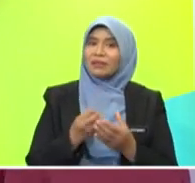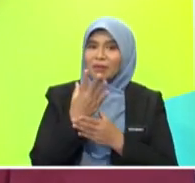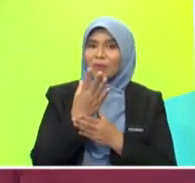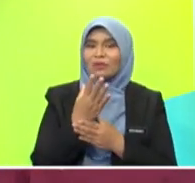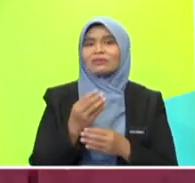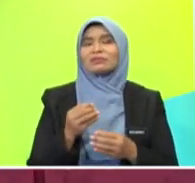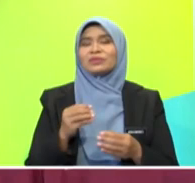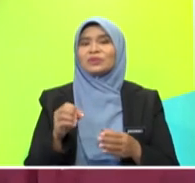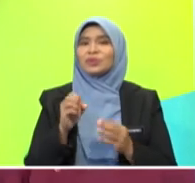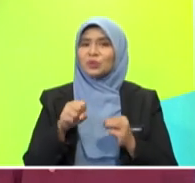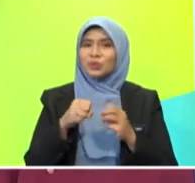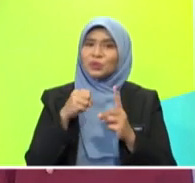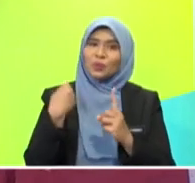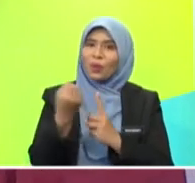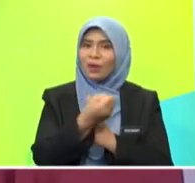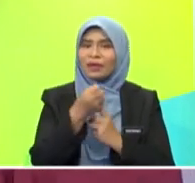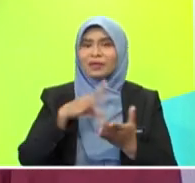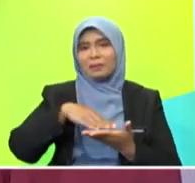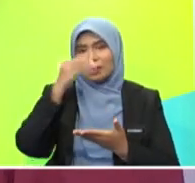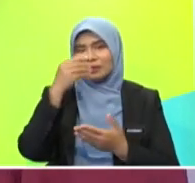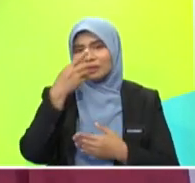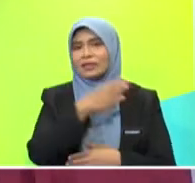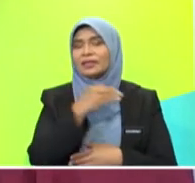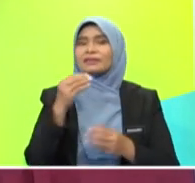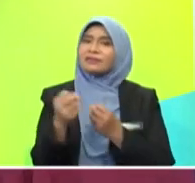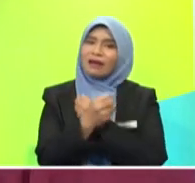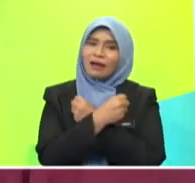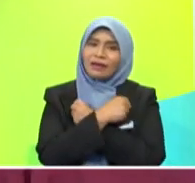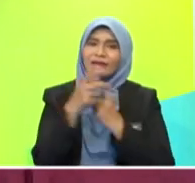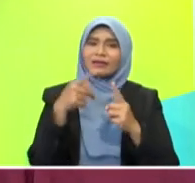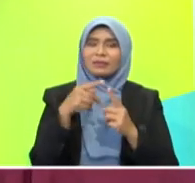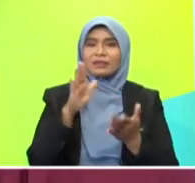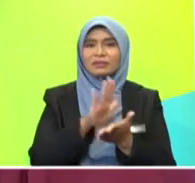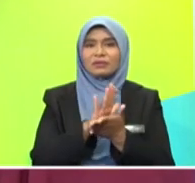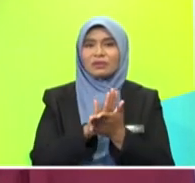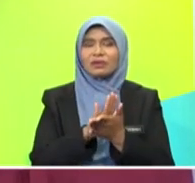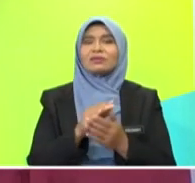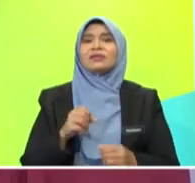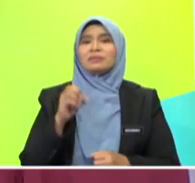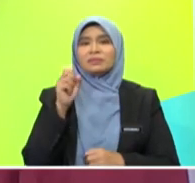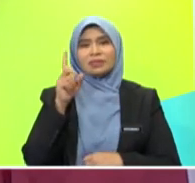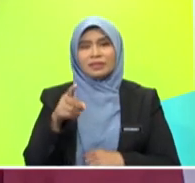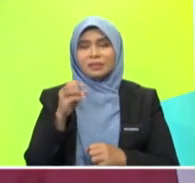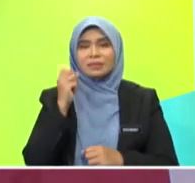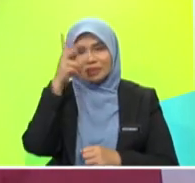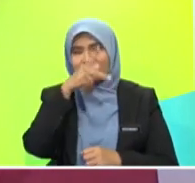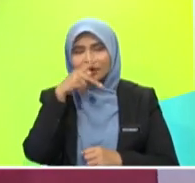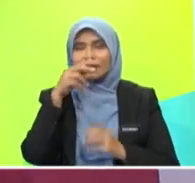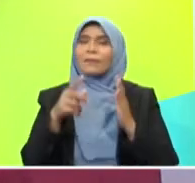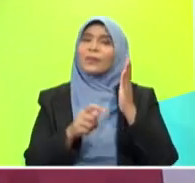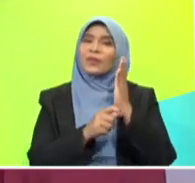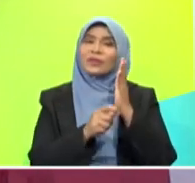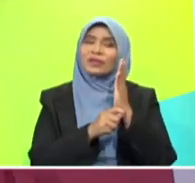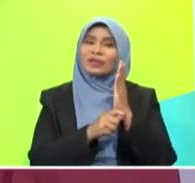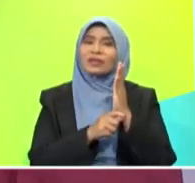pembelajaran dan sayang akan sekolah kita perlu selalu bersikap positif selalu